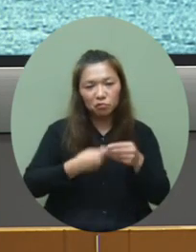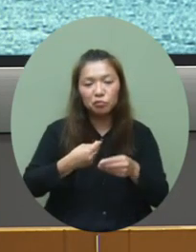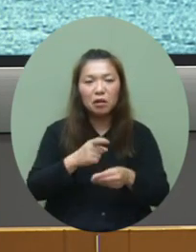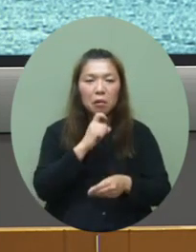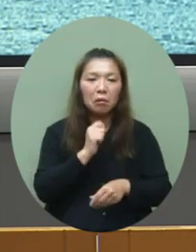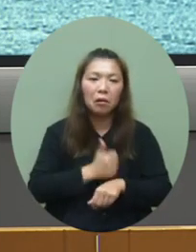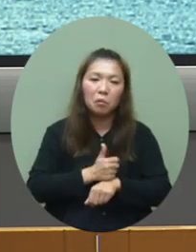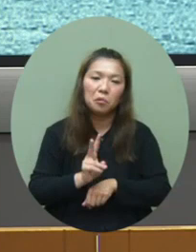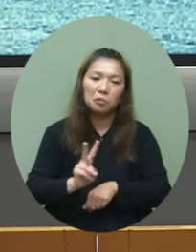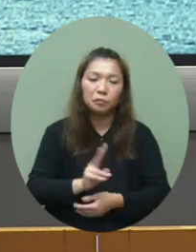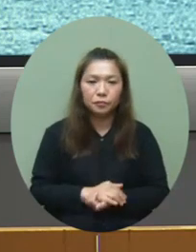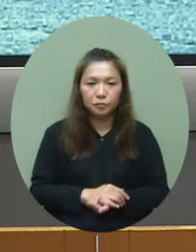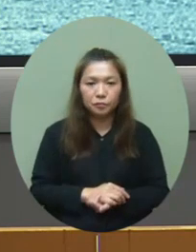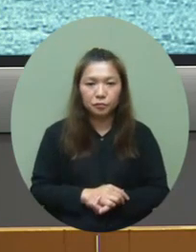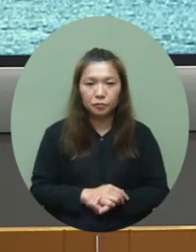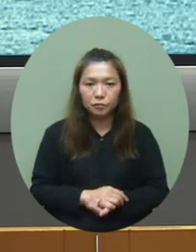社區入邊咯。